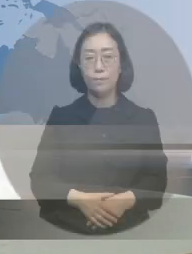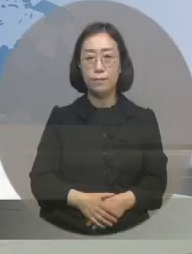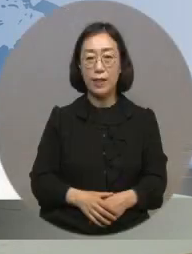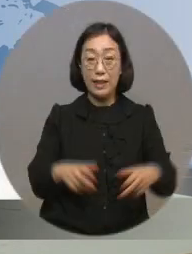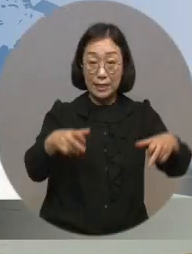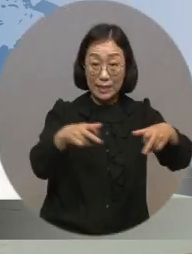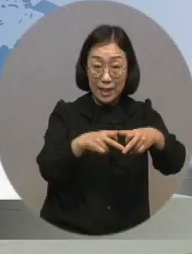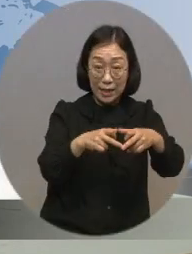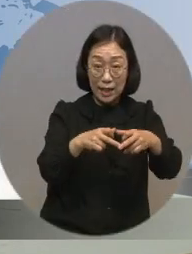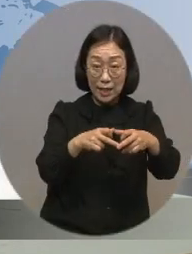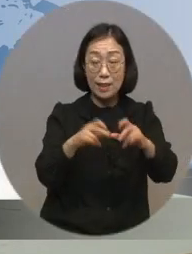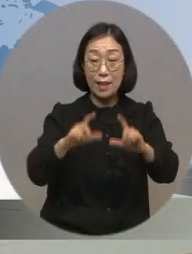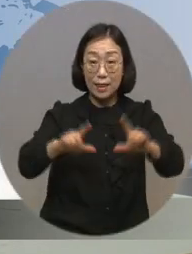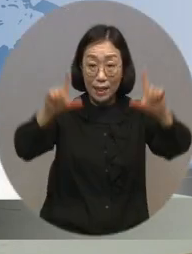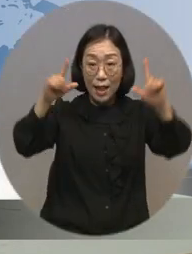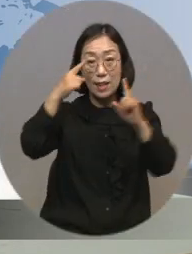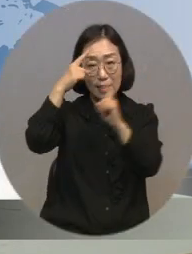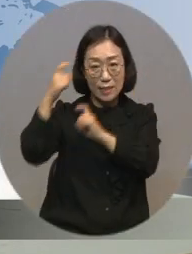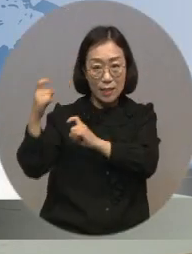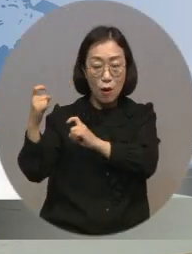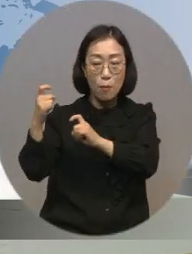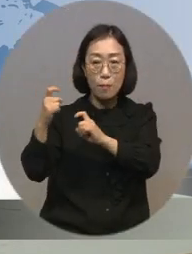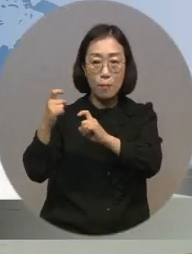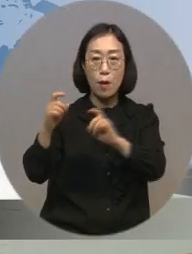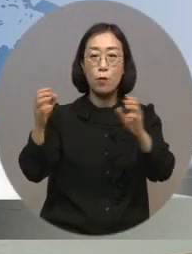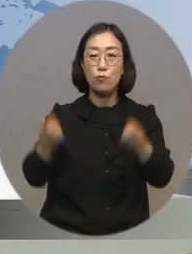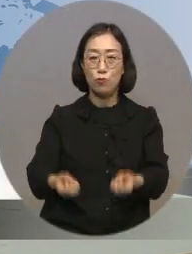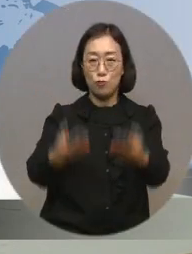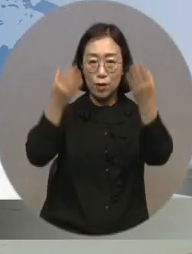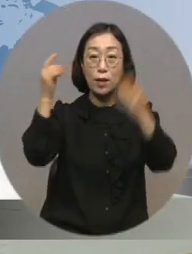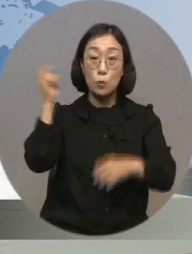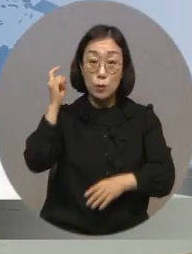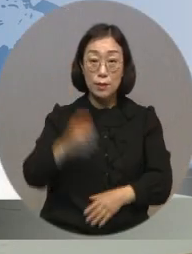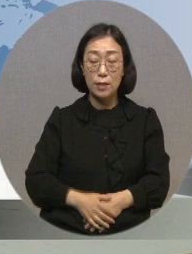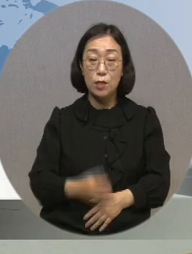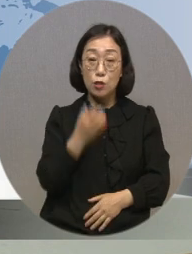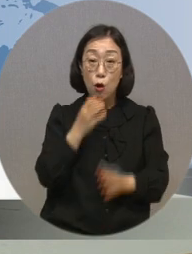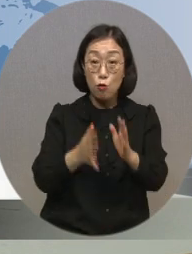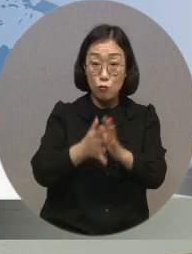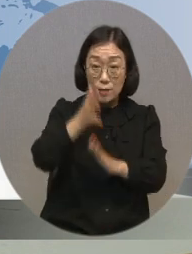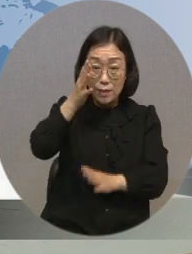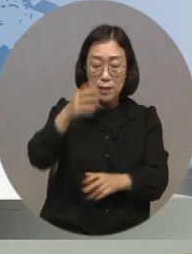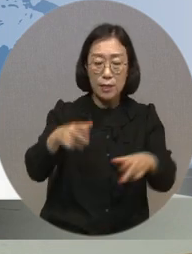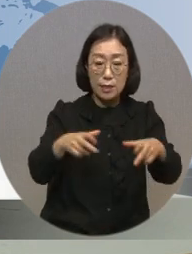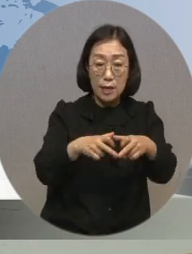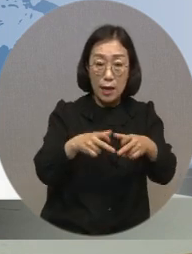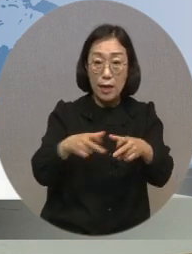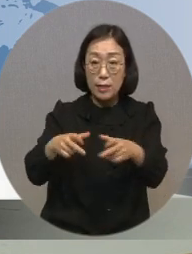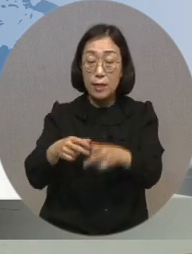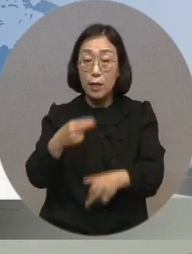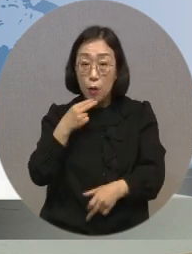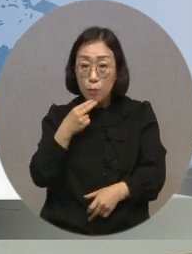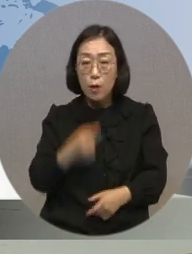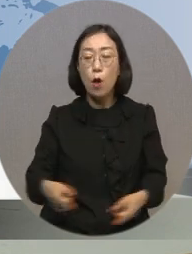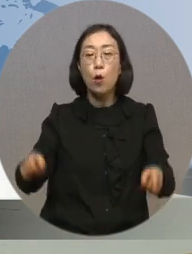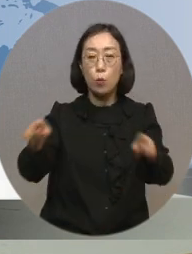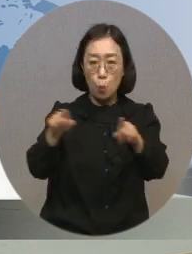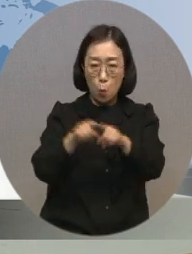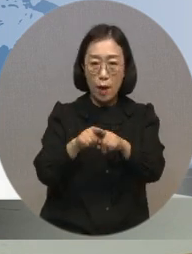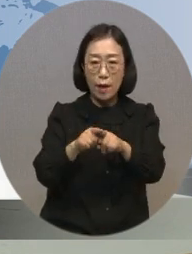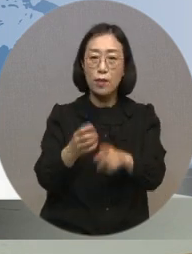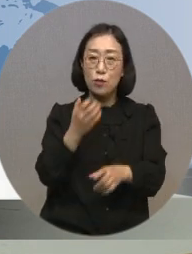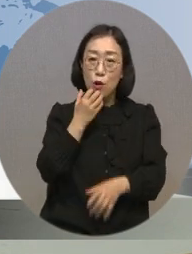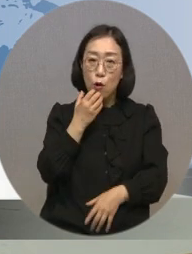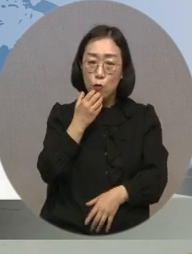이어서 장애인의 날 기념 행사 소식입니다. 서울시는 장애인과 비장애인이 함께하는 동행서울 누리축제를